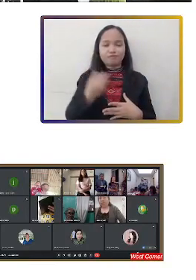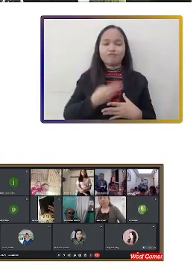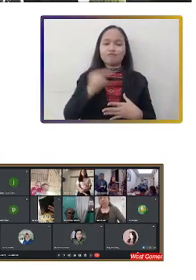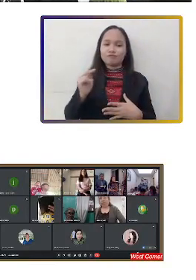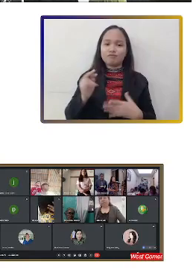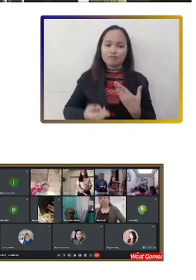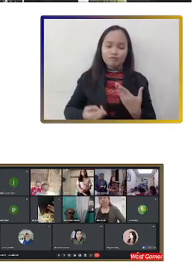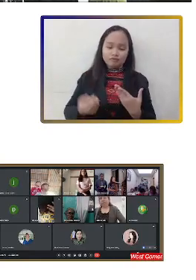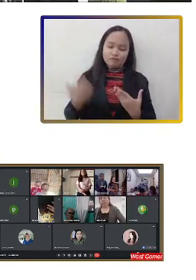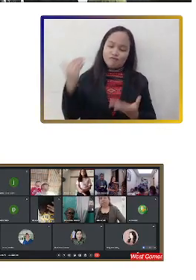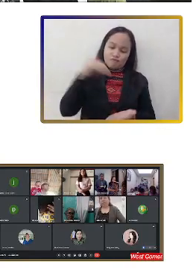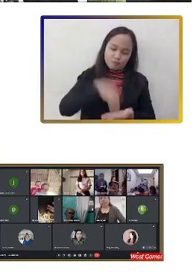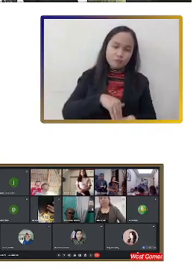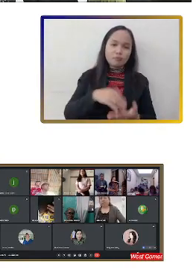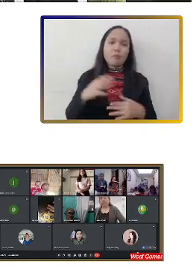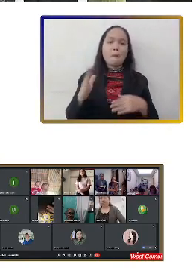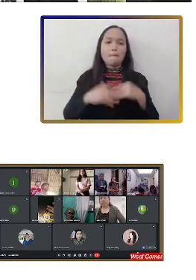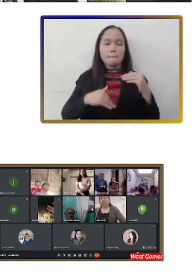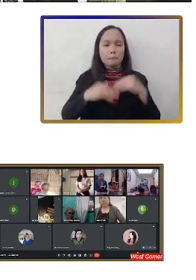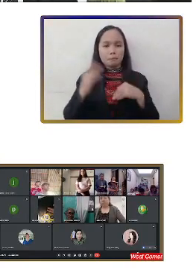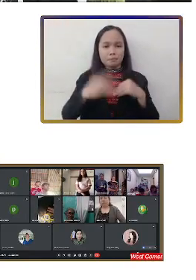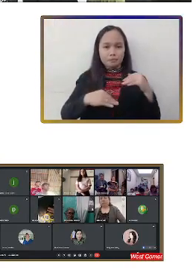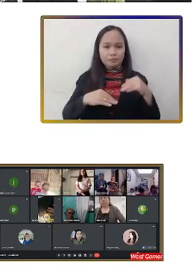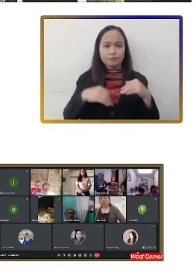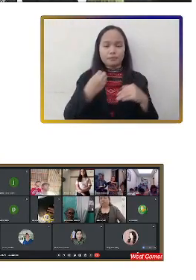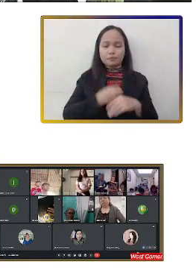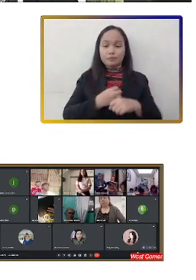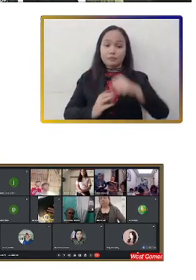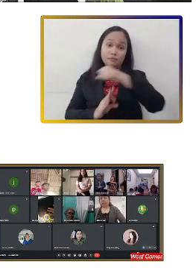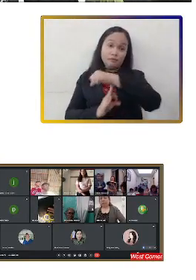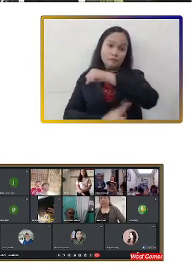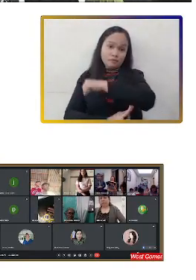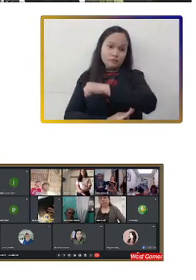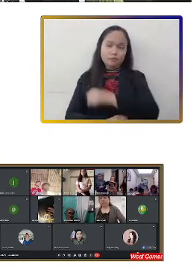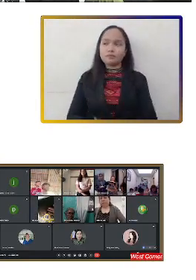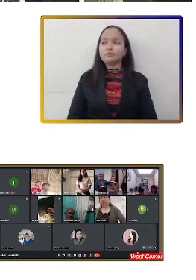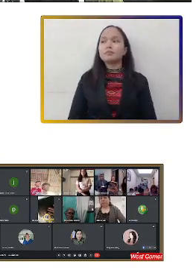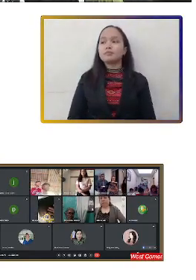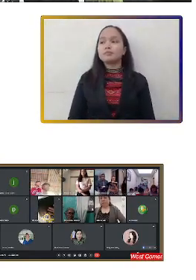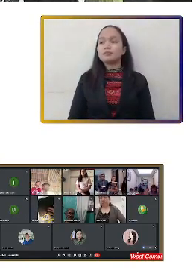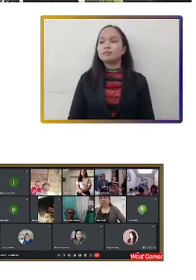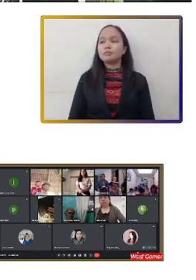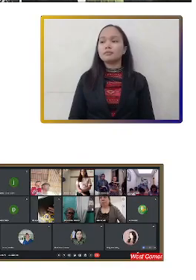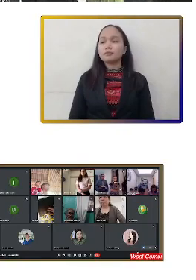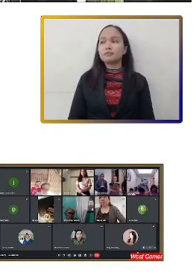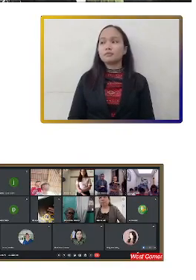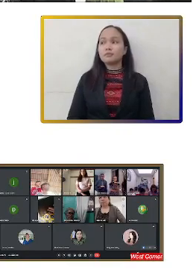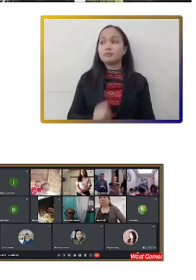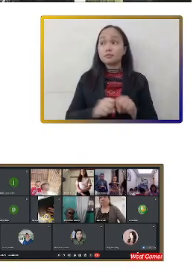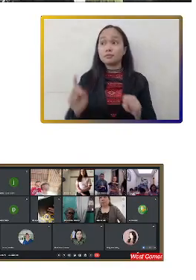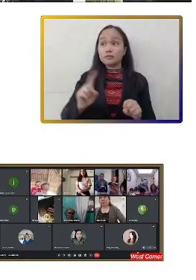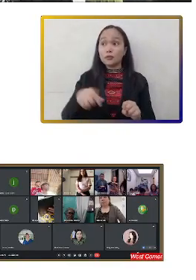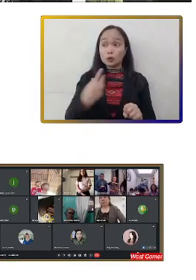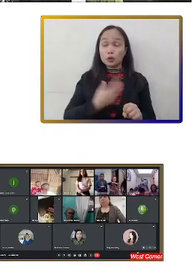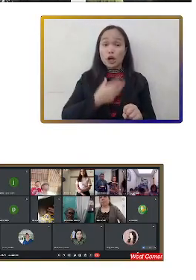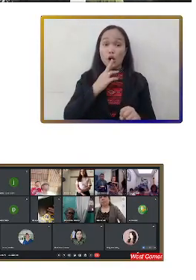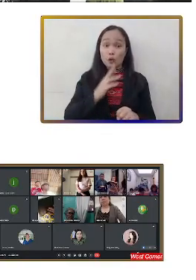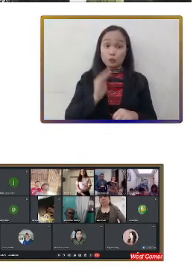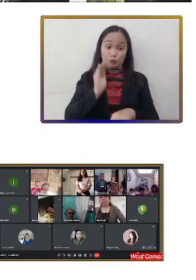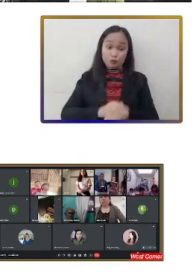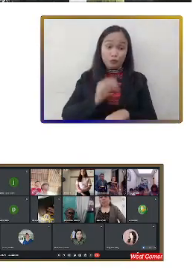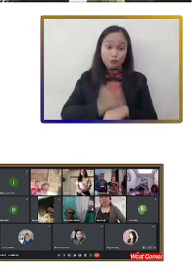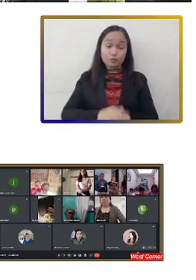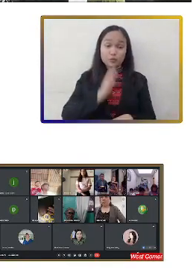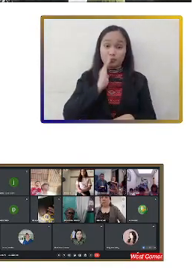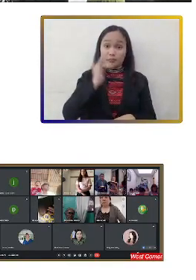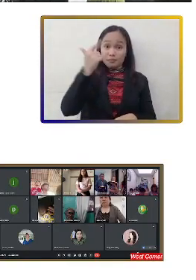I hope maliwanag po itong usapin po natin ngayon. Alright? Now listen, we are warned by God